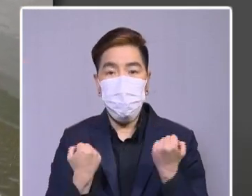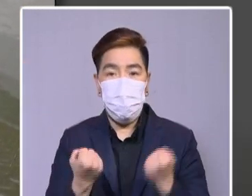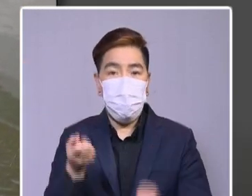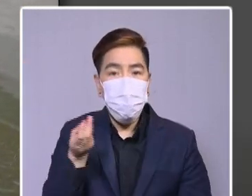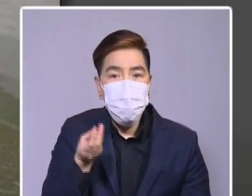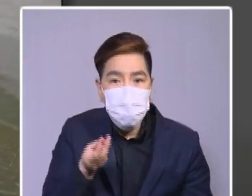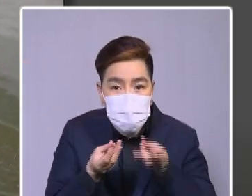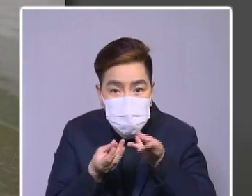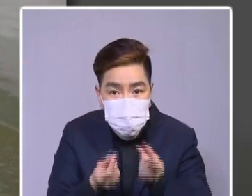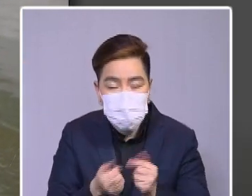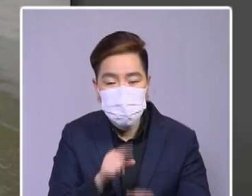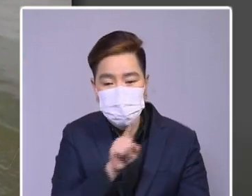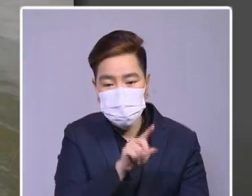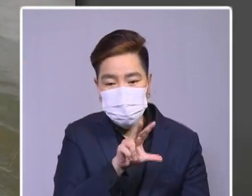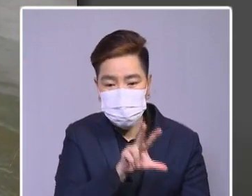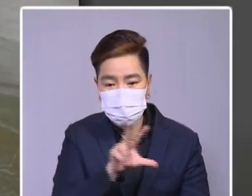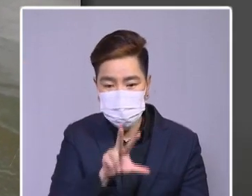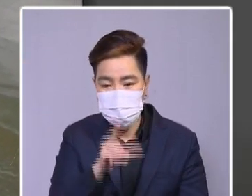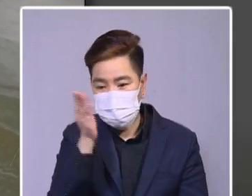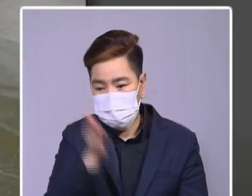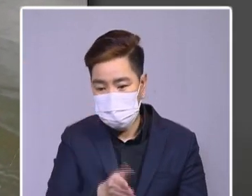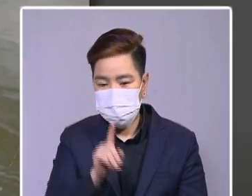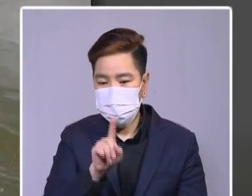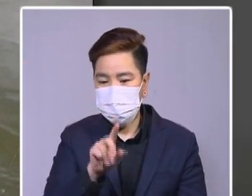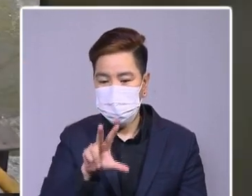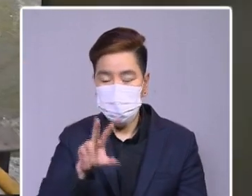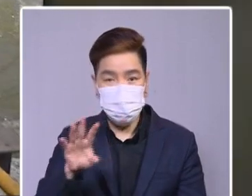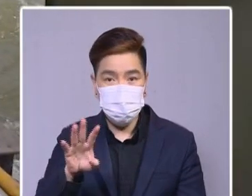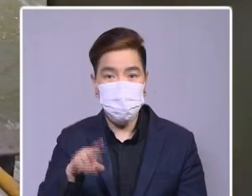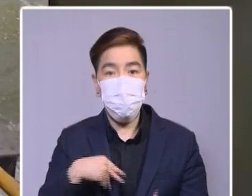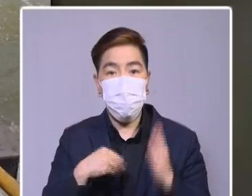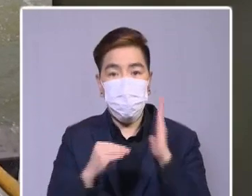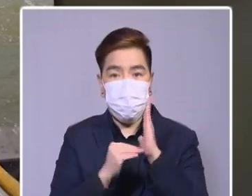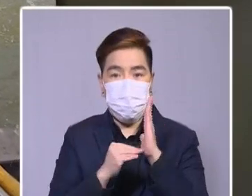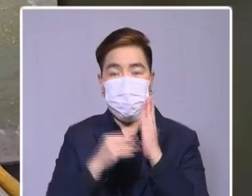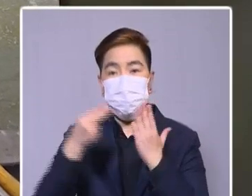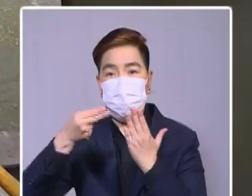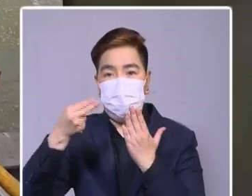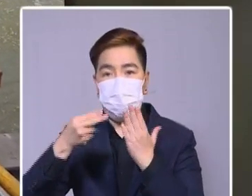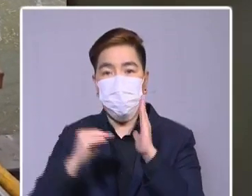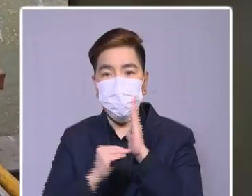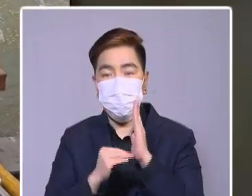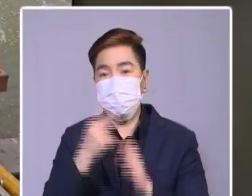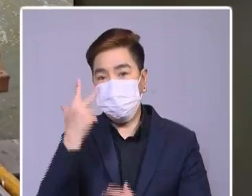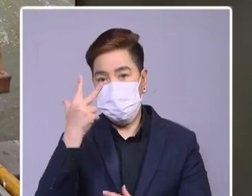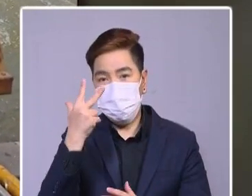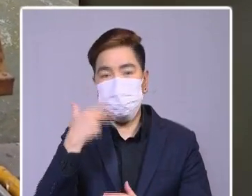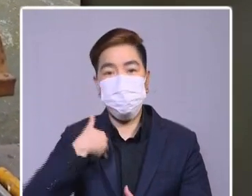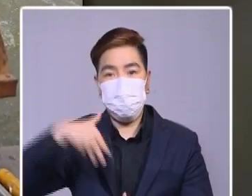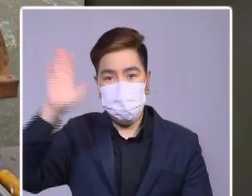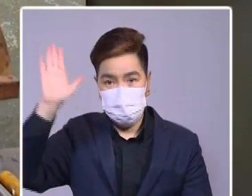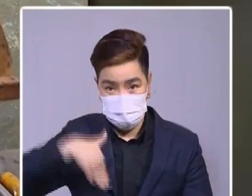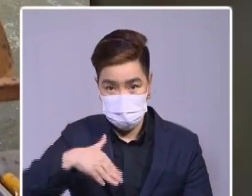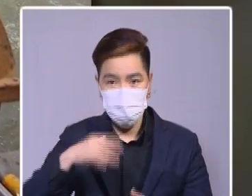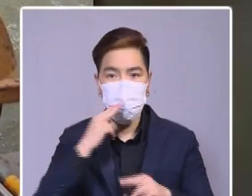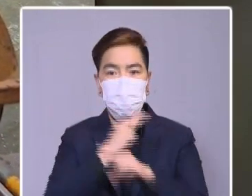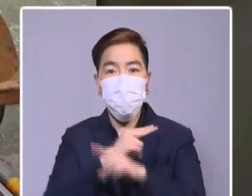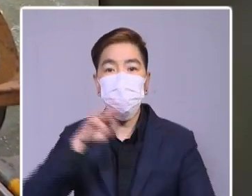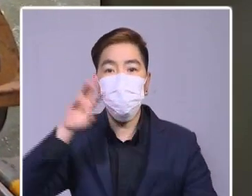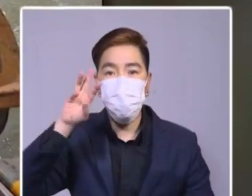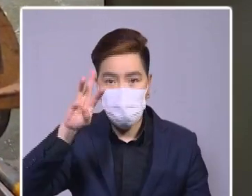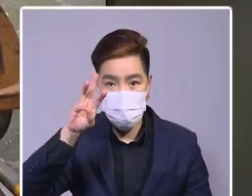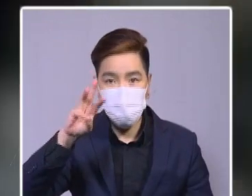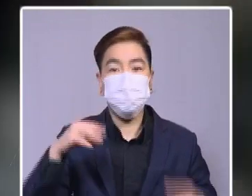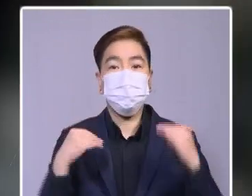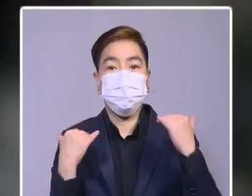เร็วที่133/134กรุงเทพฯ -หนองคายกรุงเทพฯ 3แล้วก็มีการไปกลับก็เลยเป็น 6ขบวน